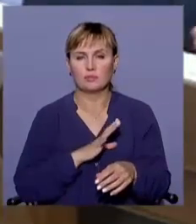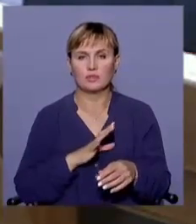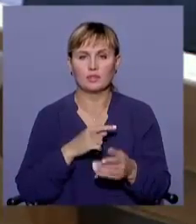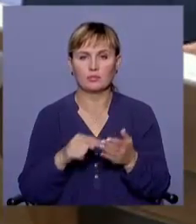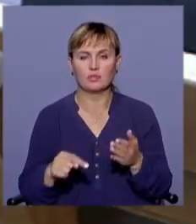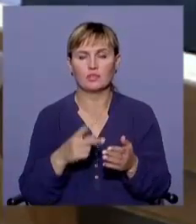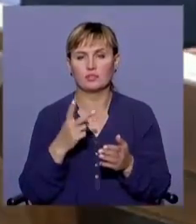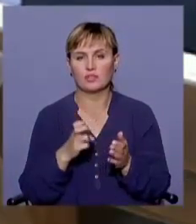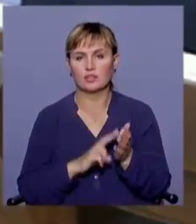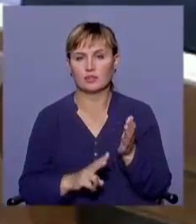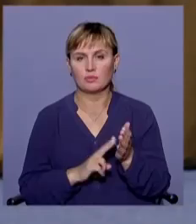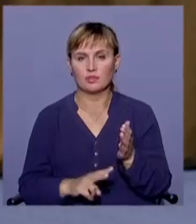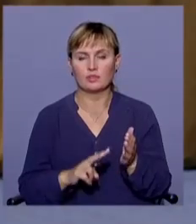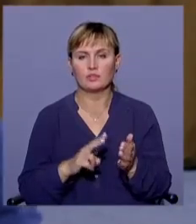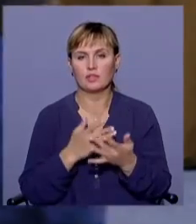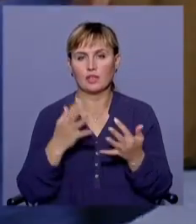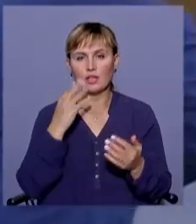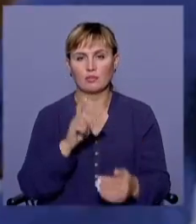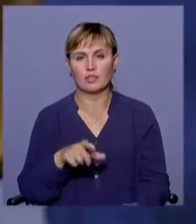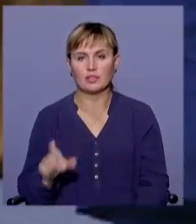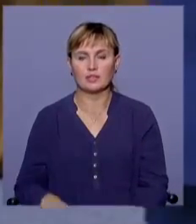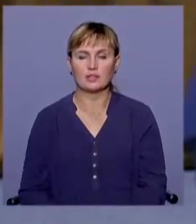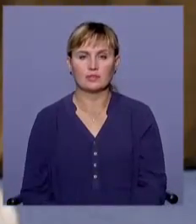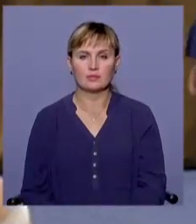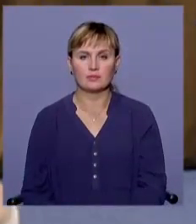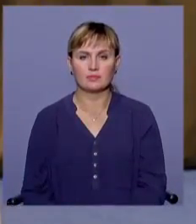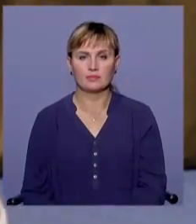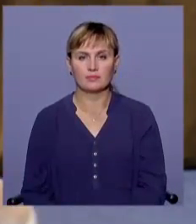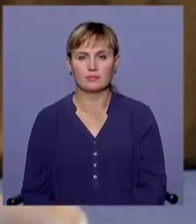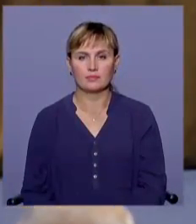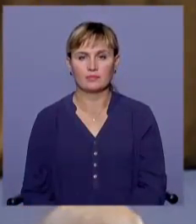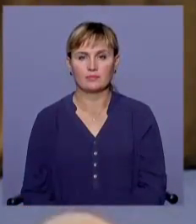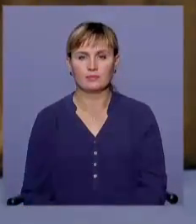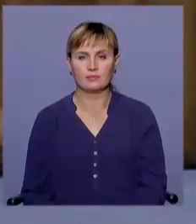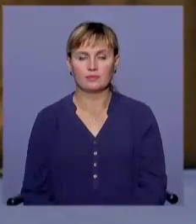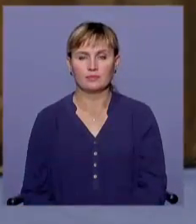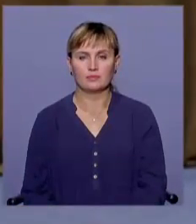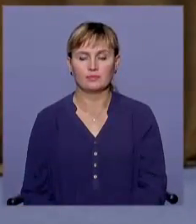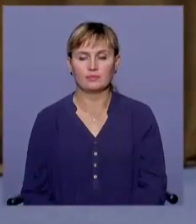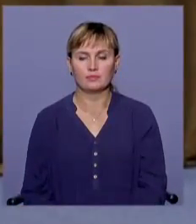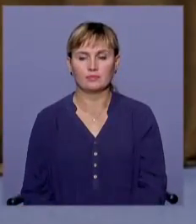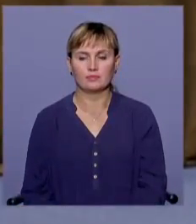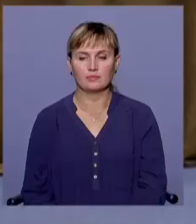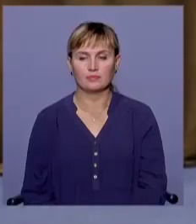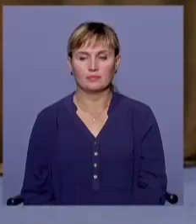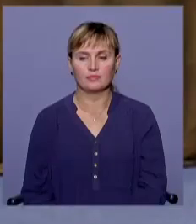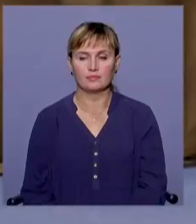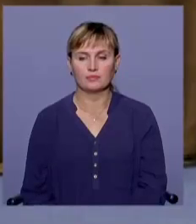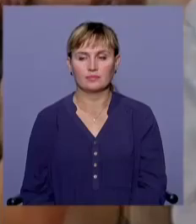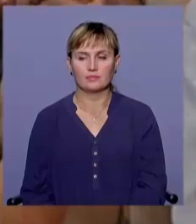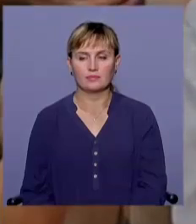свыше 270 алматинцев. Казахстанның еңбек ері, Алматы қаласының құрметті